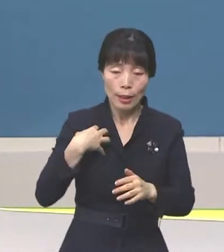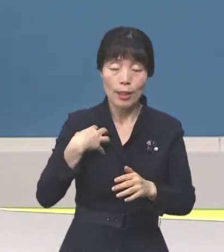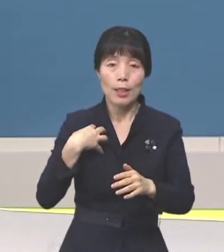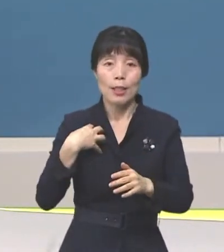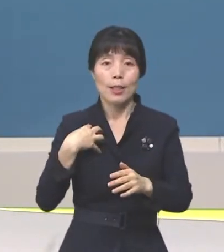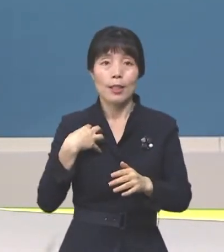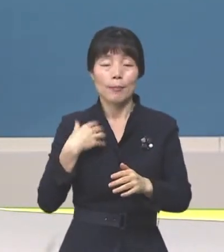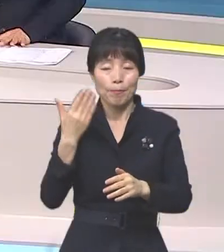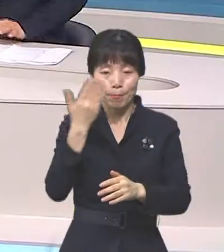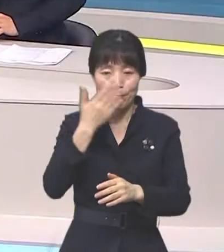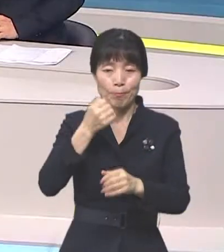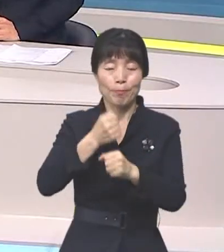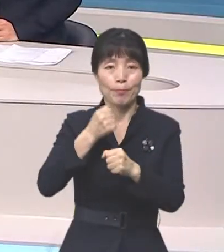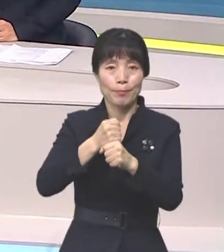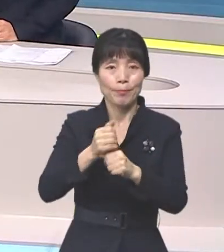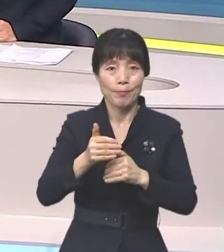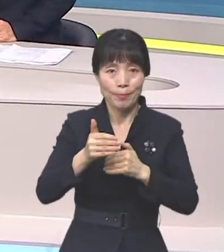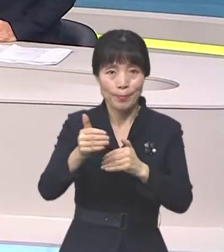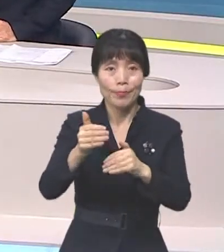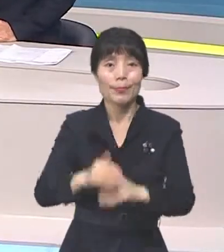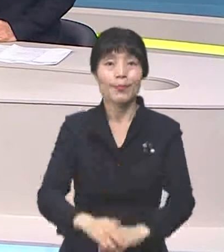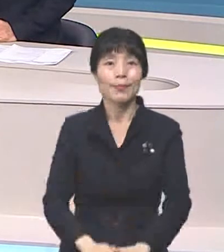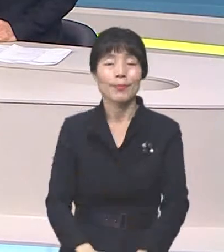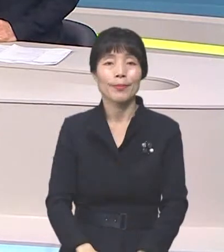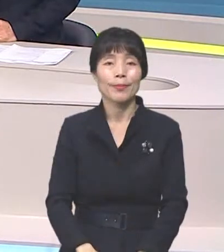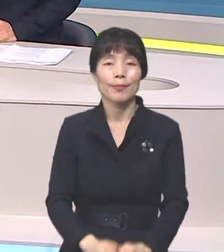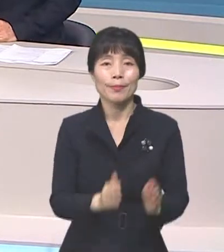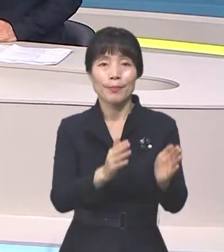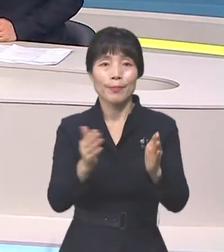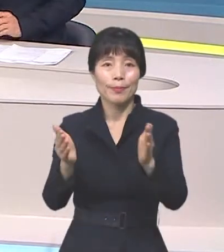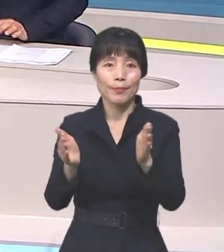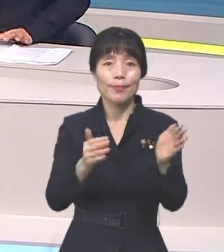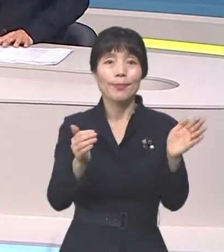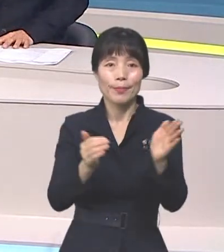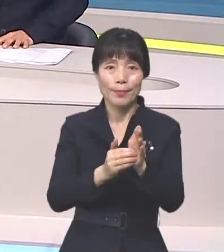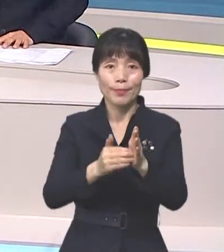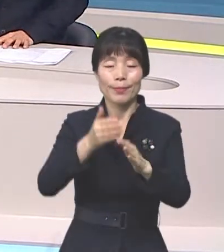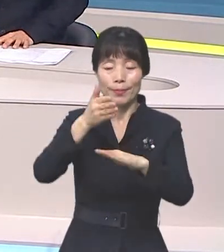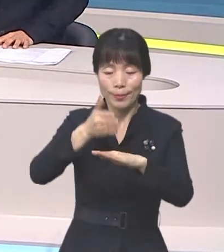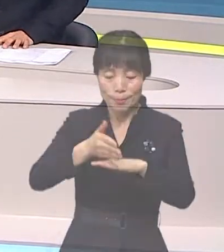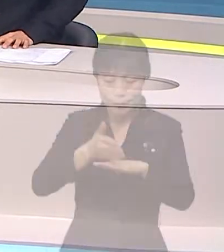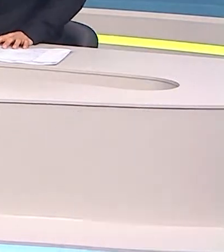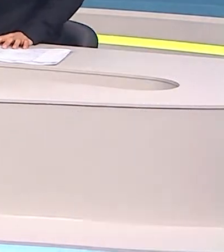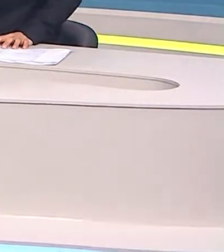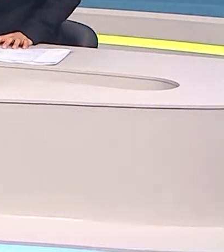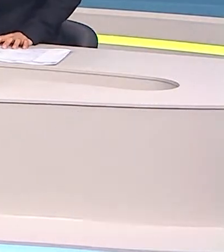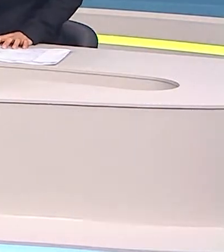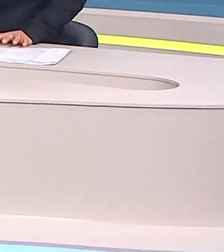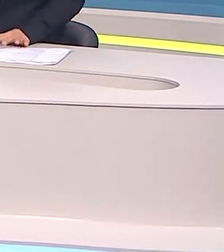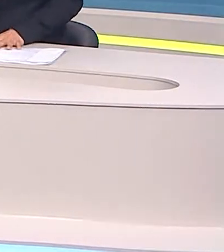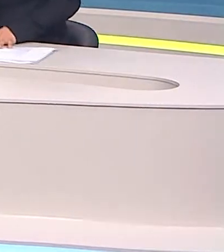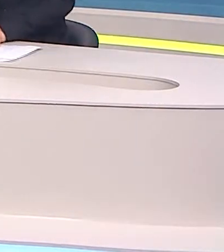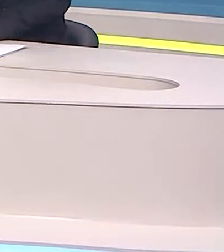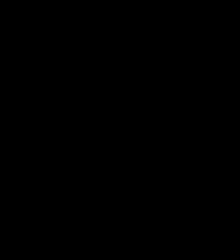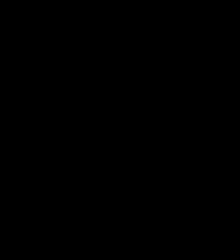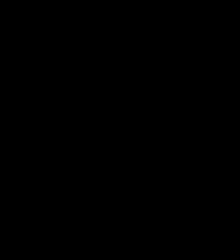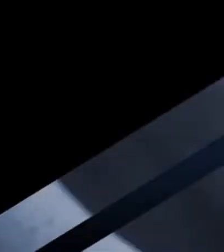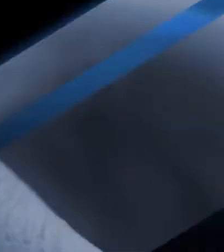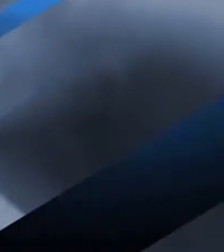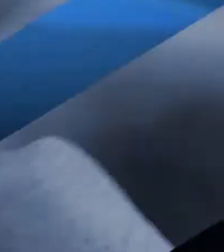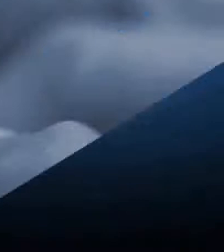총력을 기울이겠습니다. 네, 오늘 준비한 소식은 여기까지입니다. 감사합니다. 네, 감사합니다.